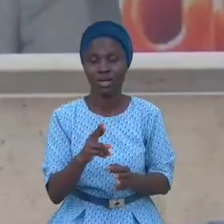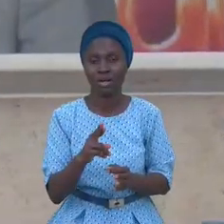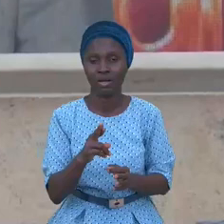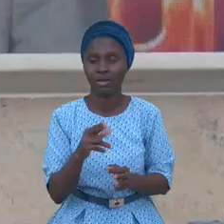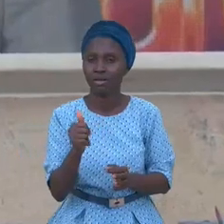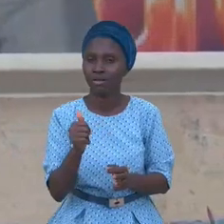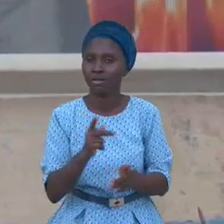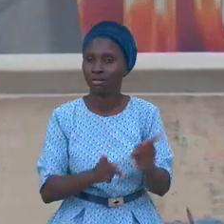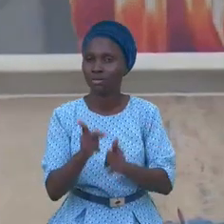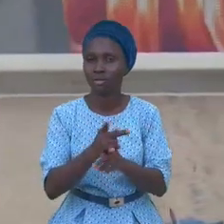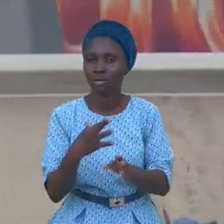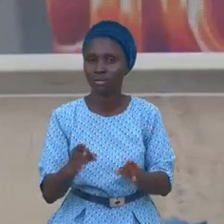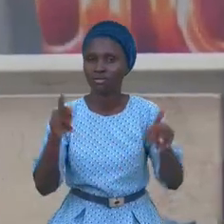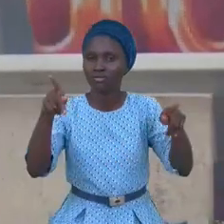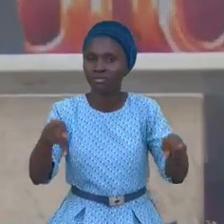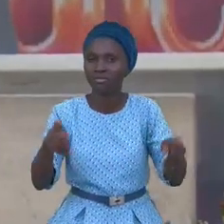Si tu es des gens